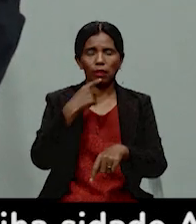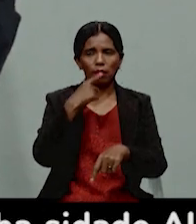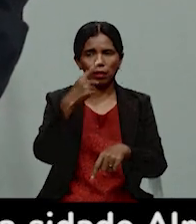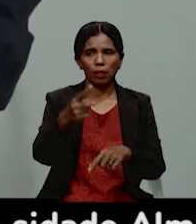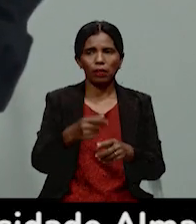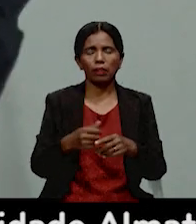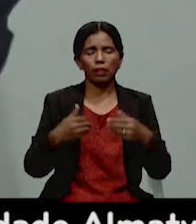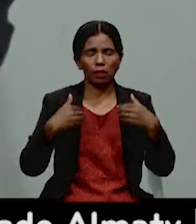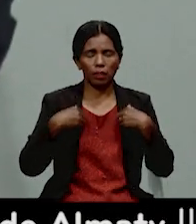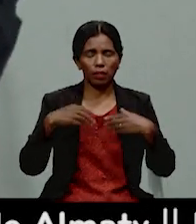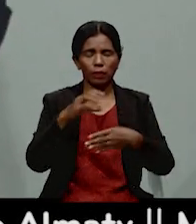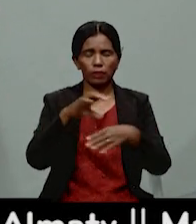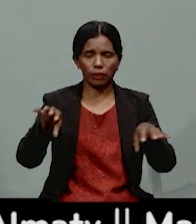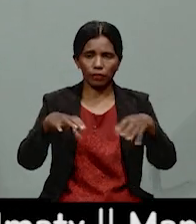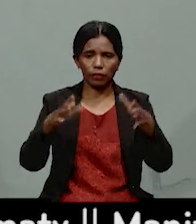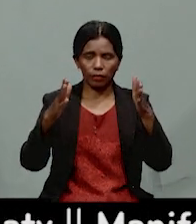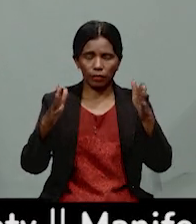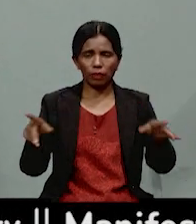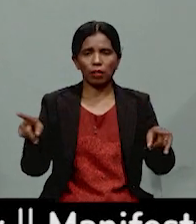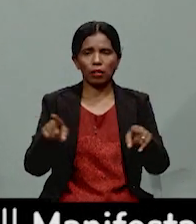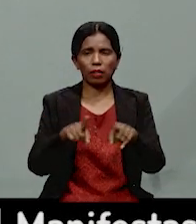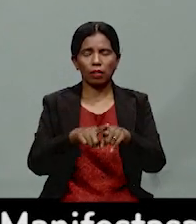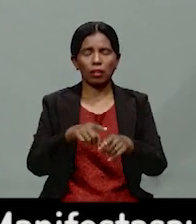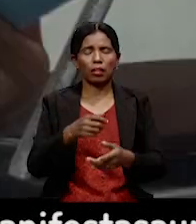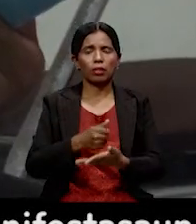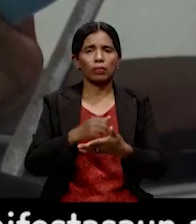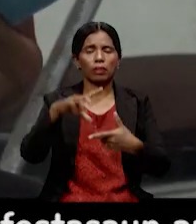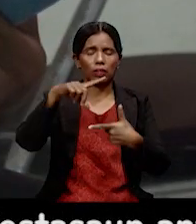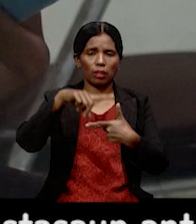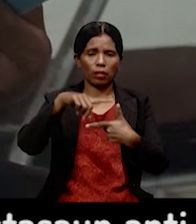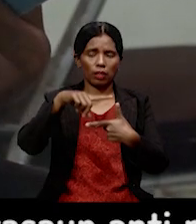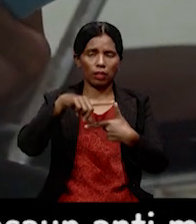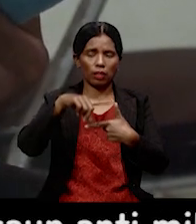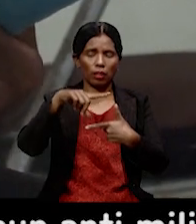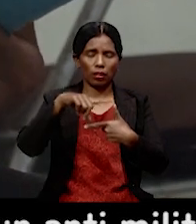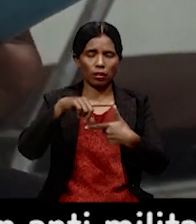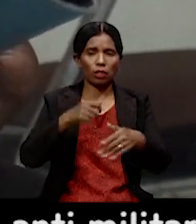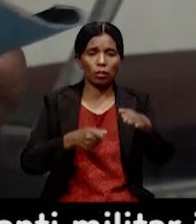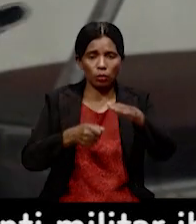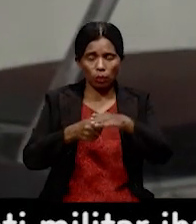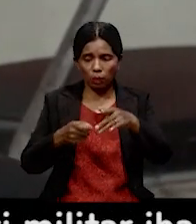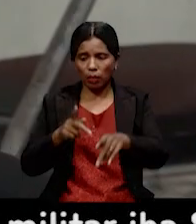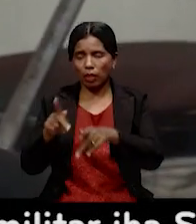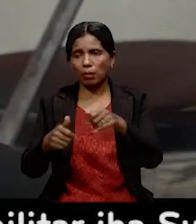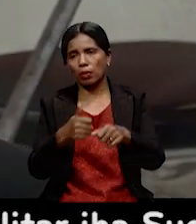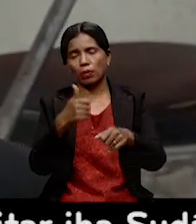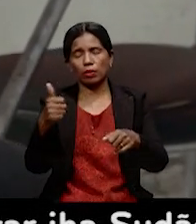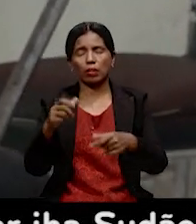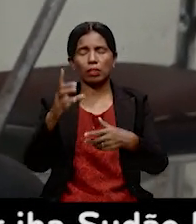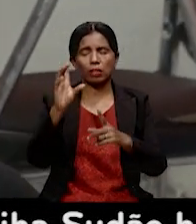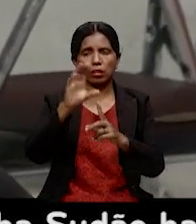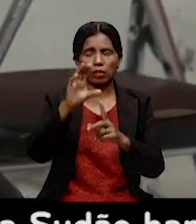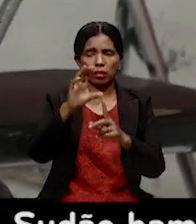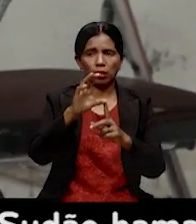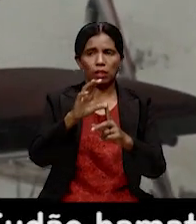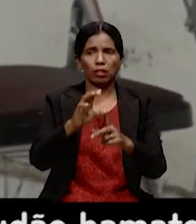a funcionário balon sai broker nebe atribui carta condução super ba motorista sira chefe departamento carta condução